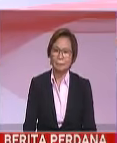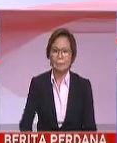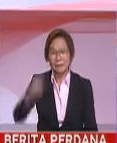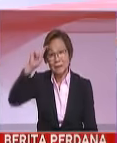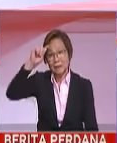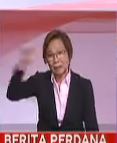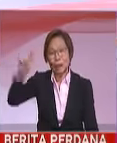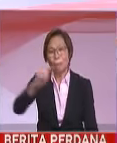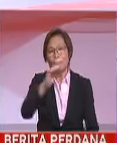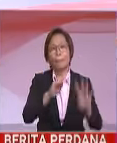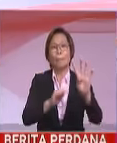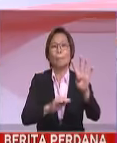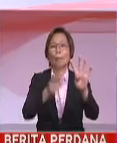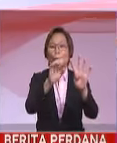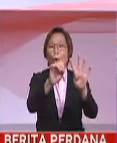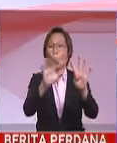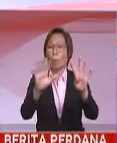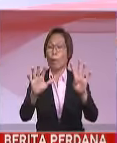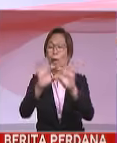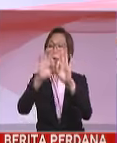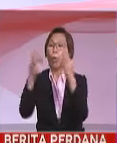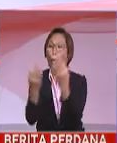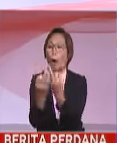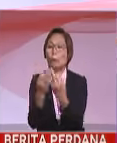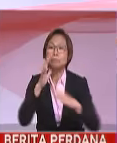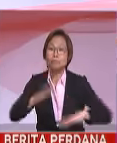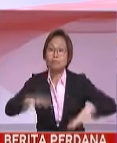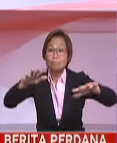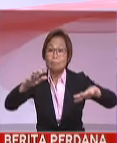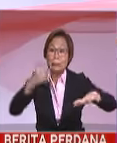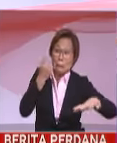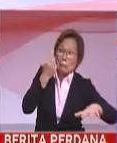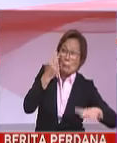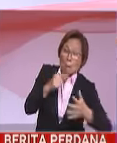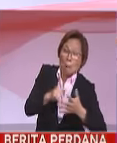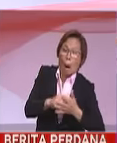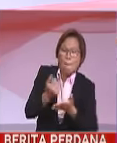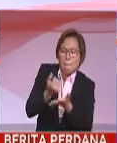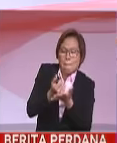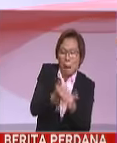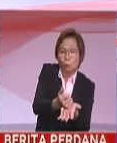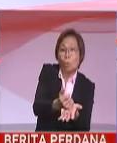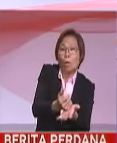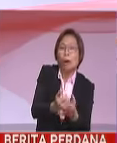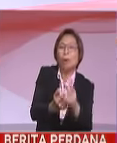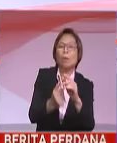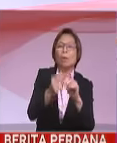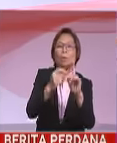Di Terengganu, 405 keluarga yang terjejas banjir baru-baru ini menerima bantuan lebih